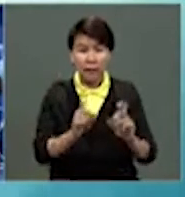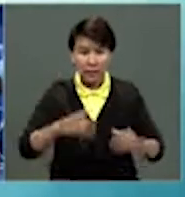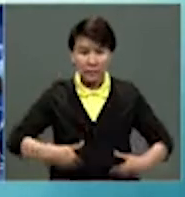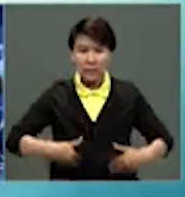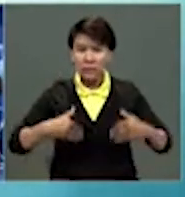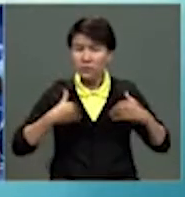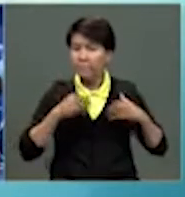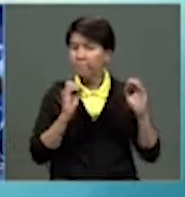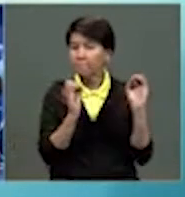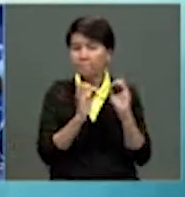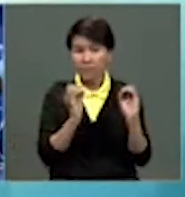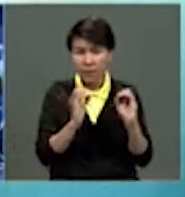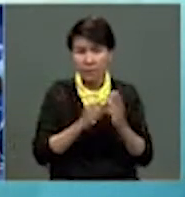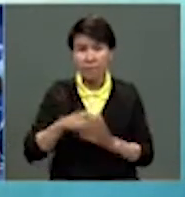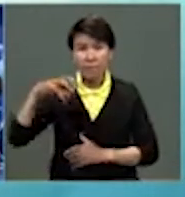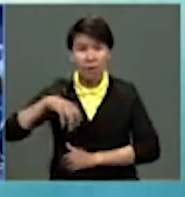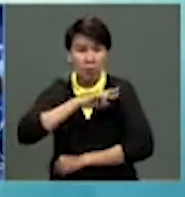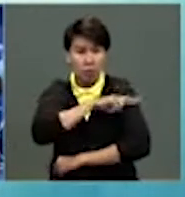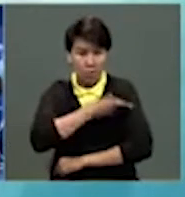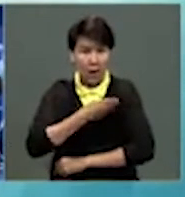รายเสียชีวิตไม่มีเพิ่มขึ้นรักษาตัวอยู่ในโรงพยาบาล59